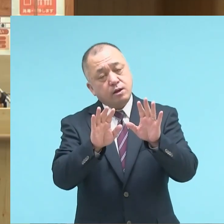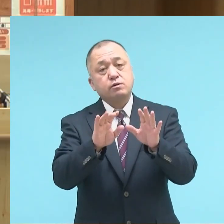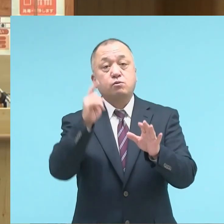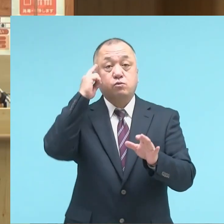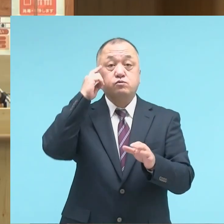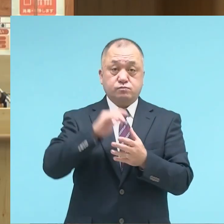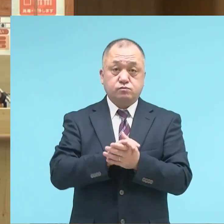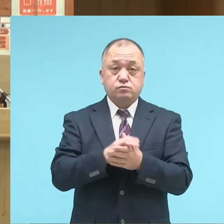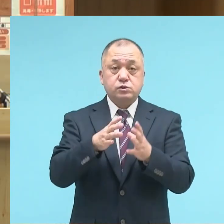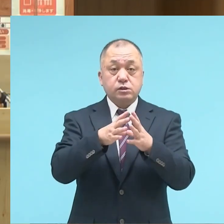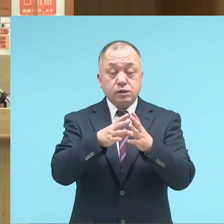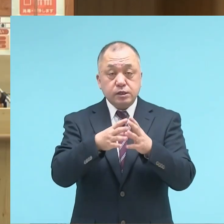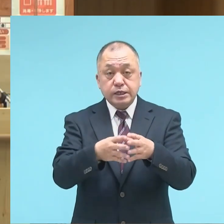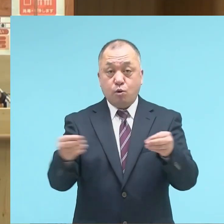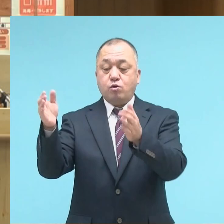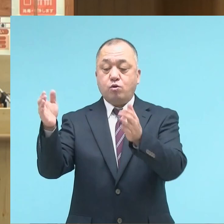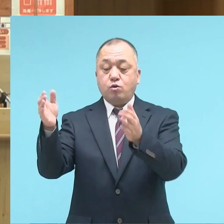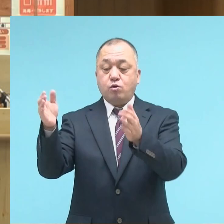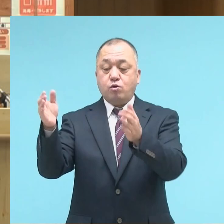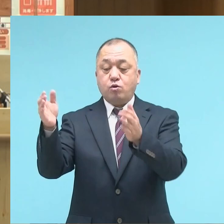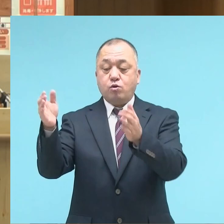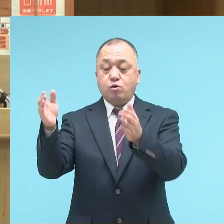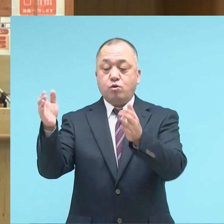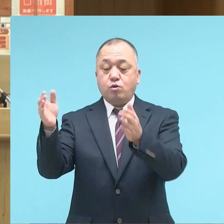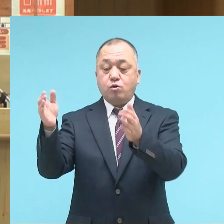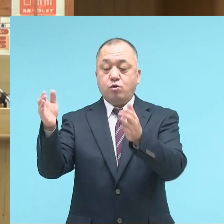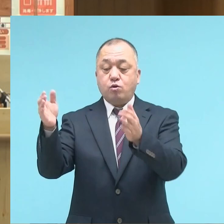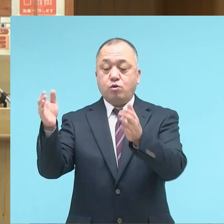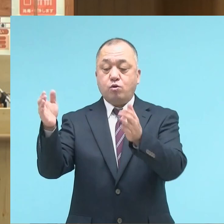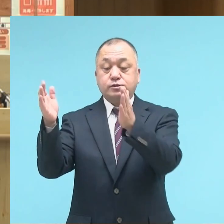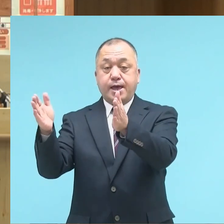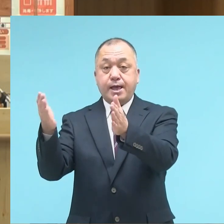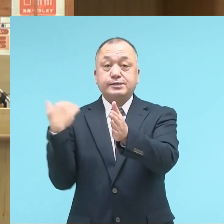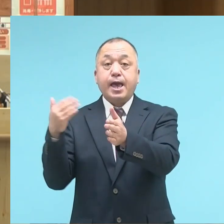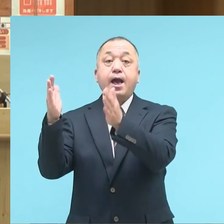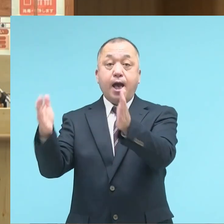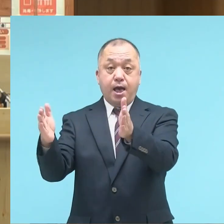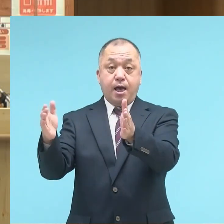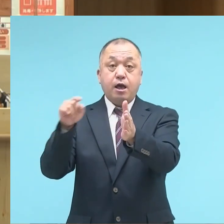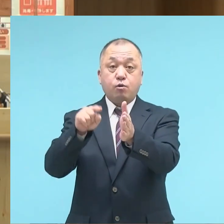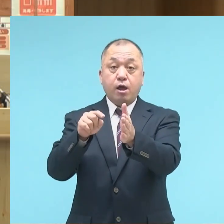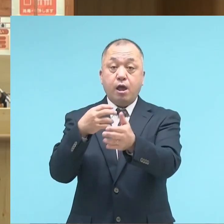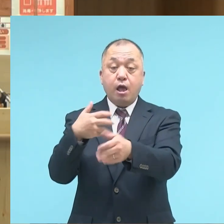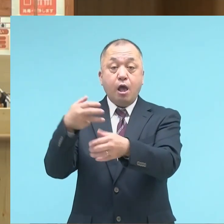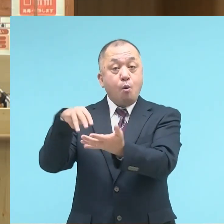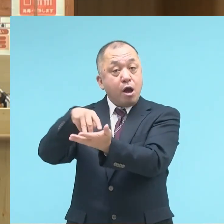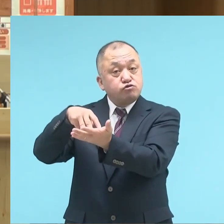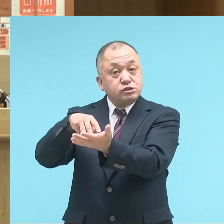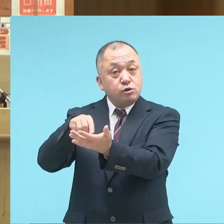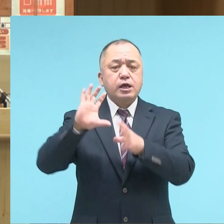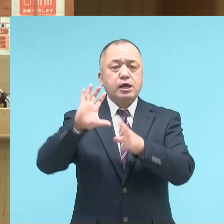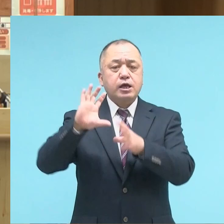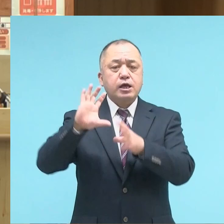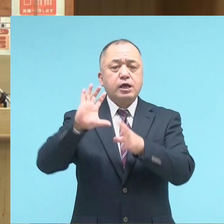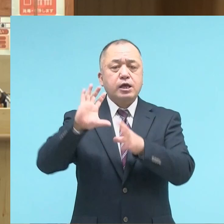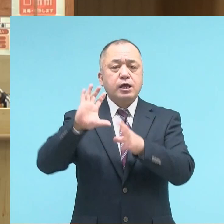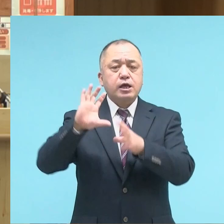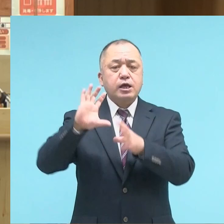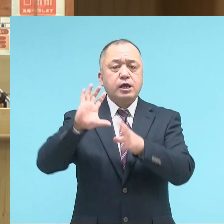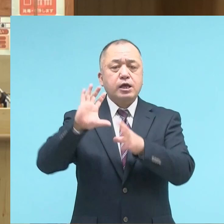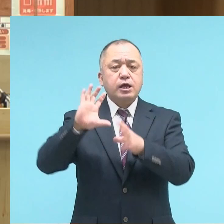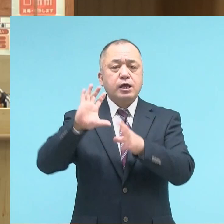かと、まあ、日本において言えばですね、まあ、来年の前半ということで、まあ、ワクチンの部分も出てますけれども、そういった世界の有効